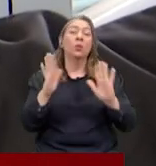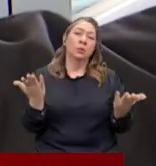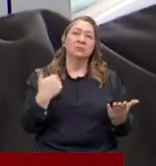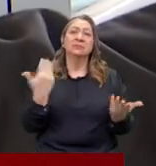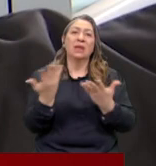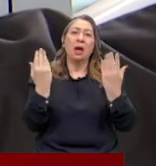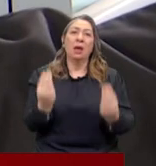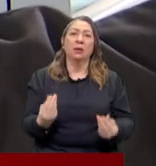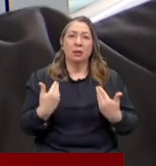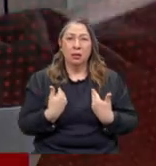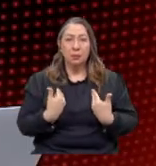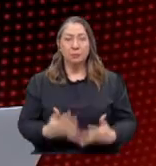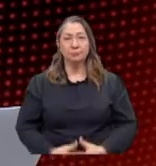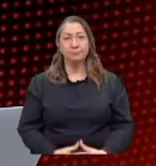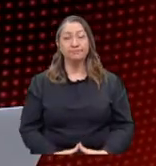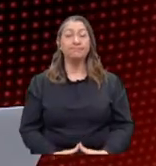bizim için daha iyiydi.